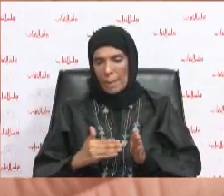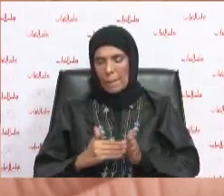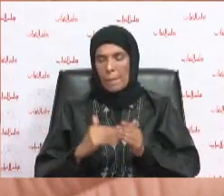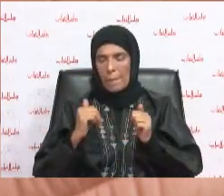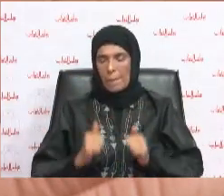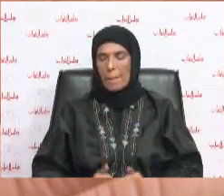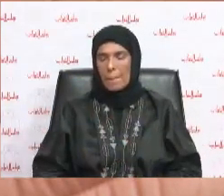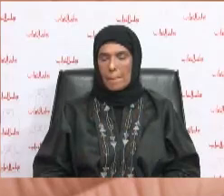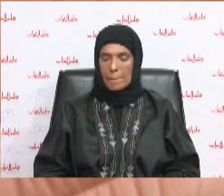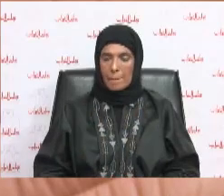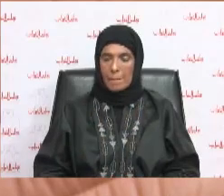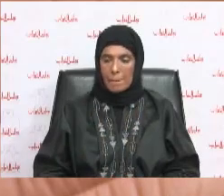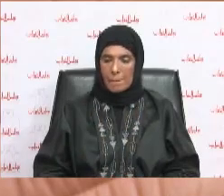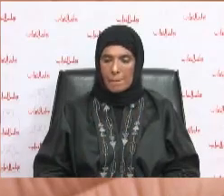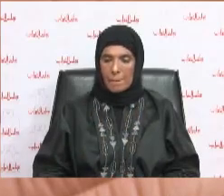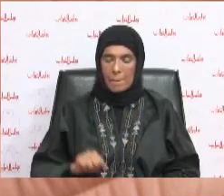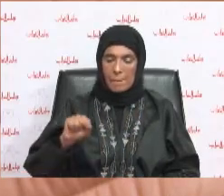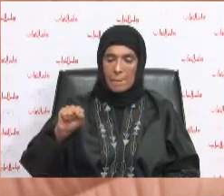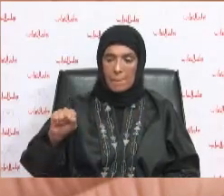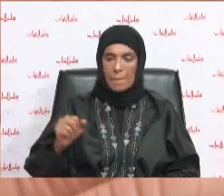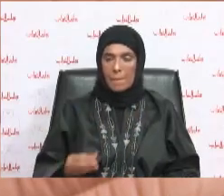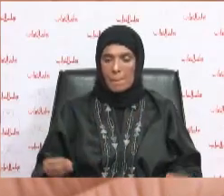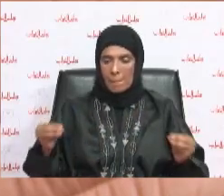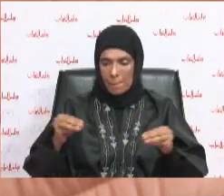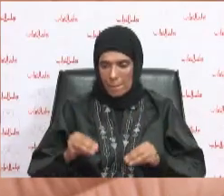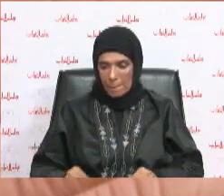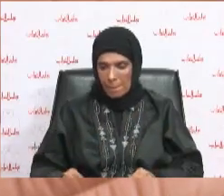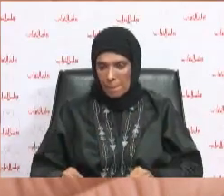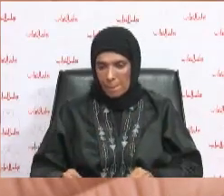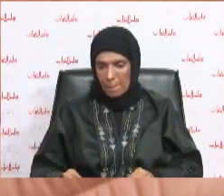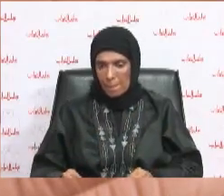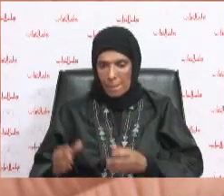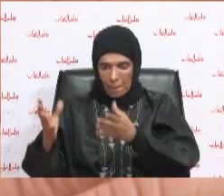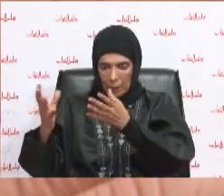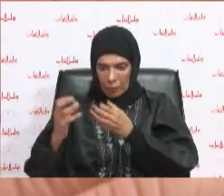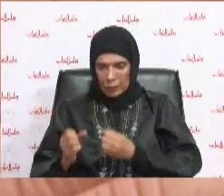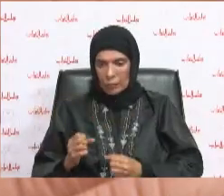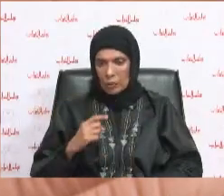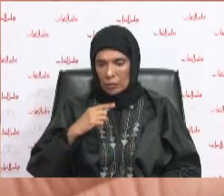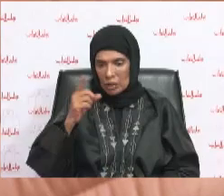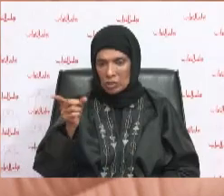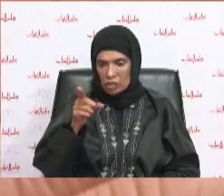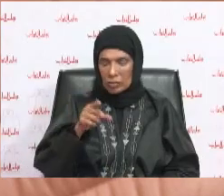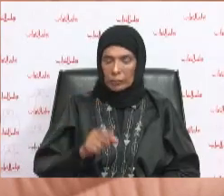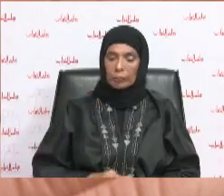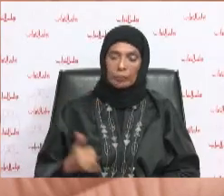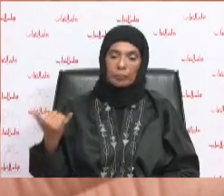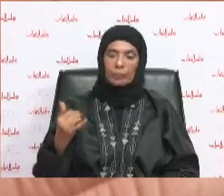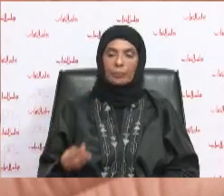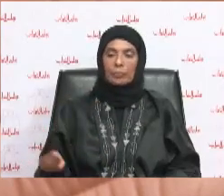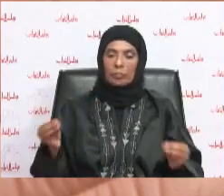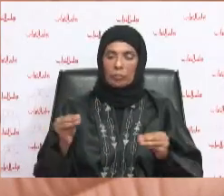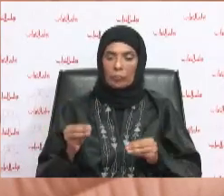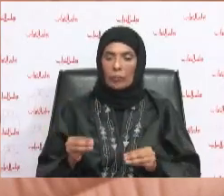هذه النتائج، خاصة من زيادة الواردات من عام لآخر. طبعا ضرورة زيادة